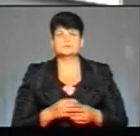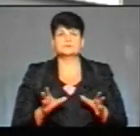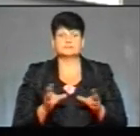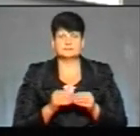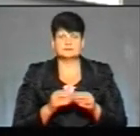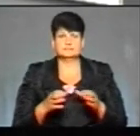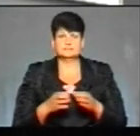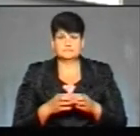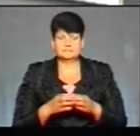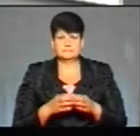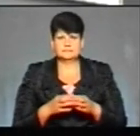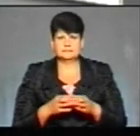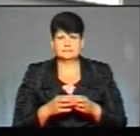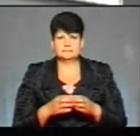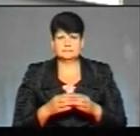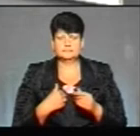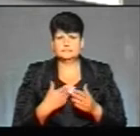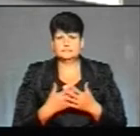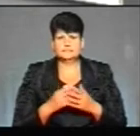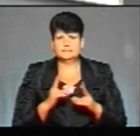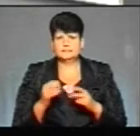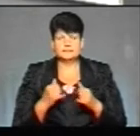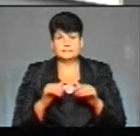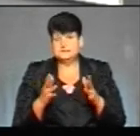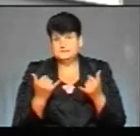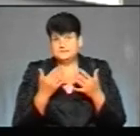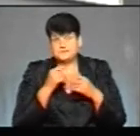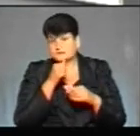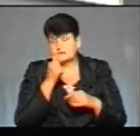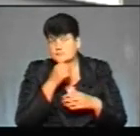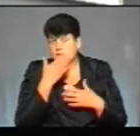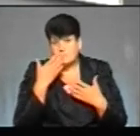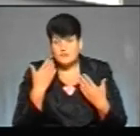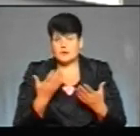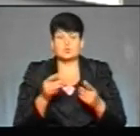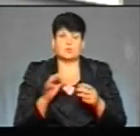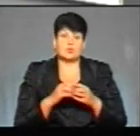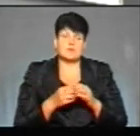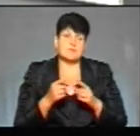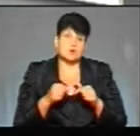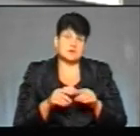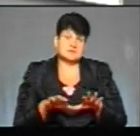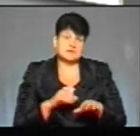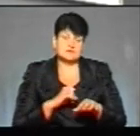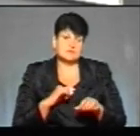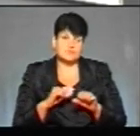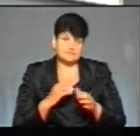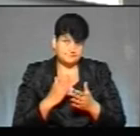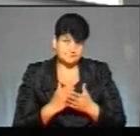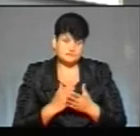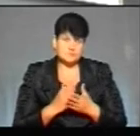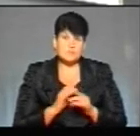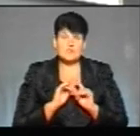громад. Ну, я, напевно, нікого не здивую, сьогодні вже не секрет, що проблема в органів місцевого самоврядування сьогодні з кадрами є,